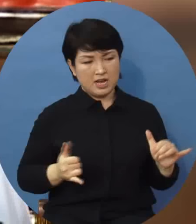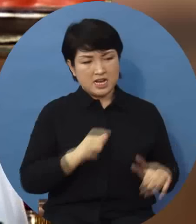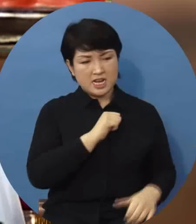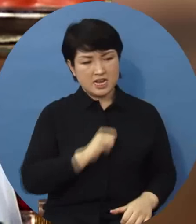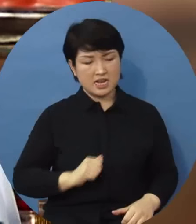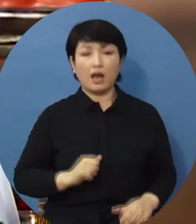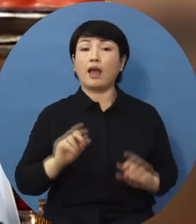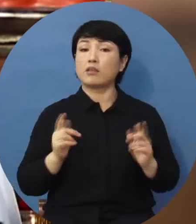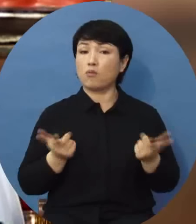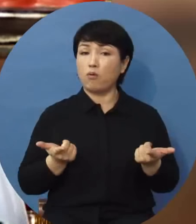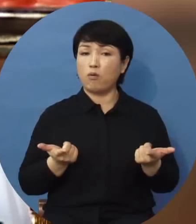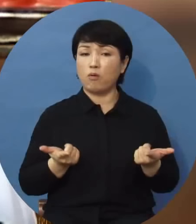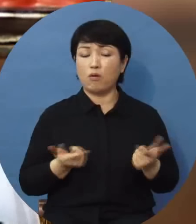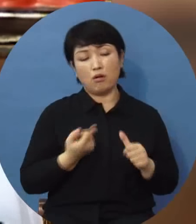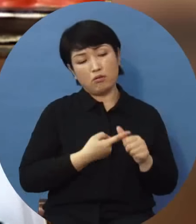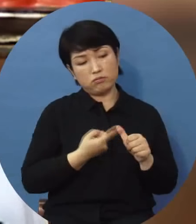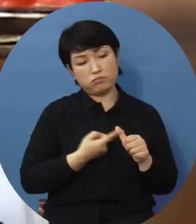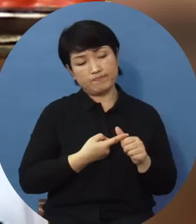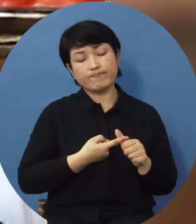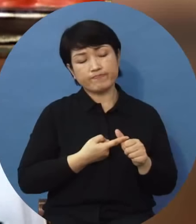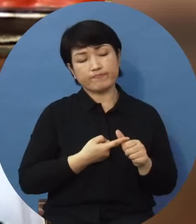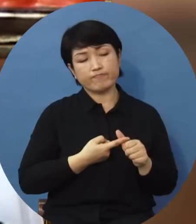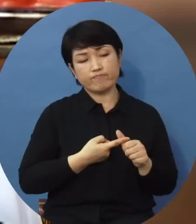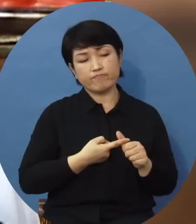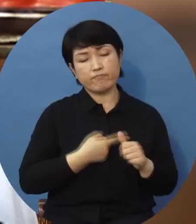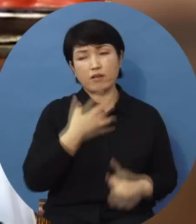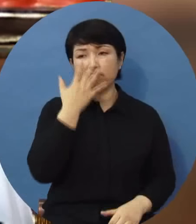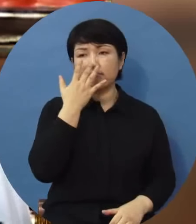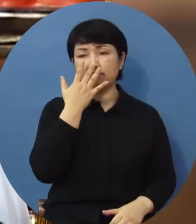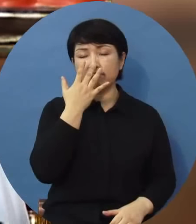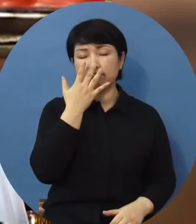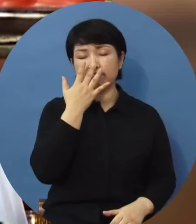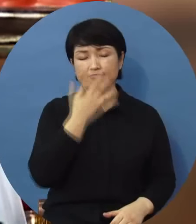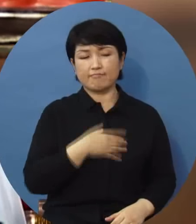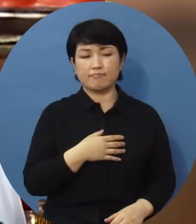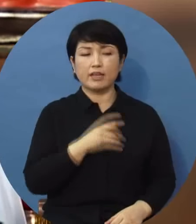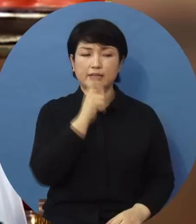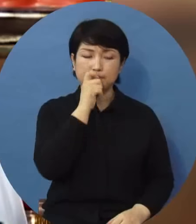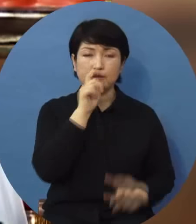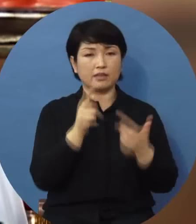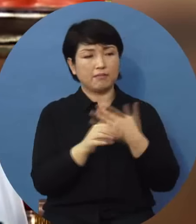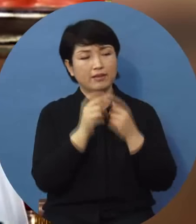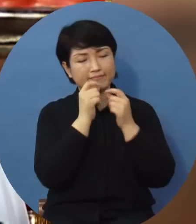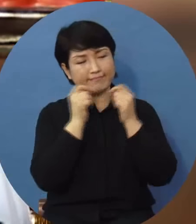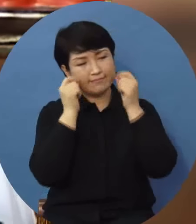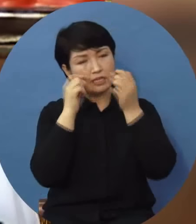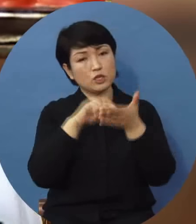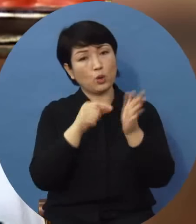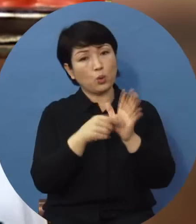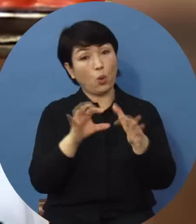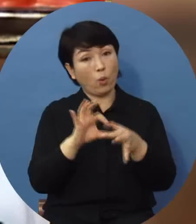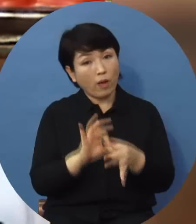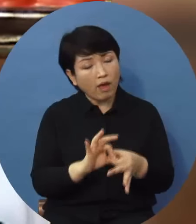참는 게 아니고 그냥 편안하게 침묵하거나 빙긋이 웃을 수 있는 그런